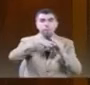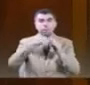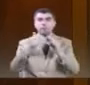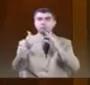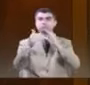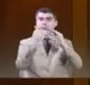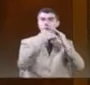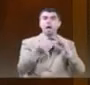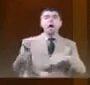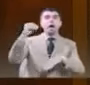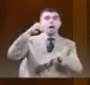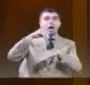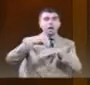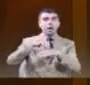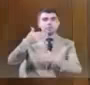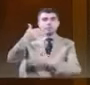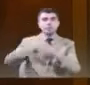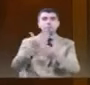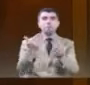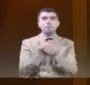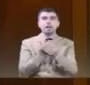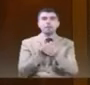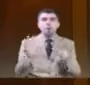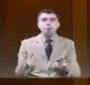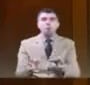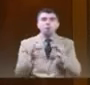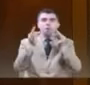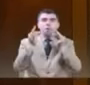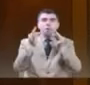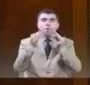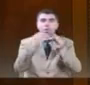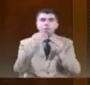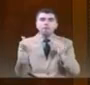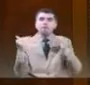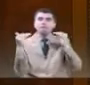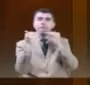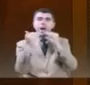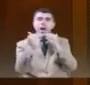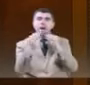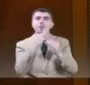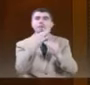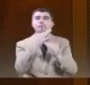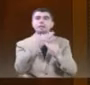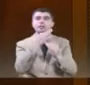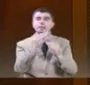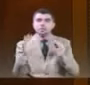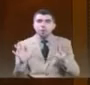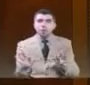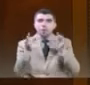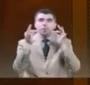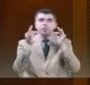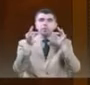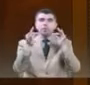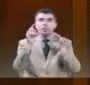صافطوا نفس التوجهات، وحنا اخترنا الأكثر يعني سهولة بالنسبة